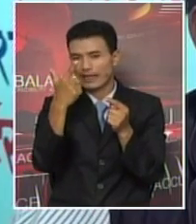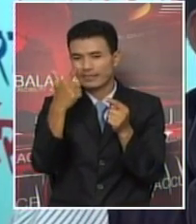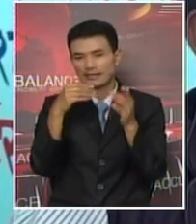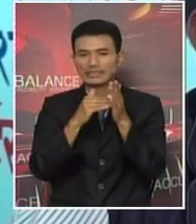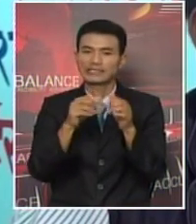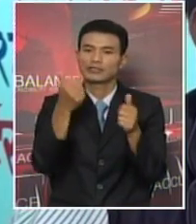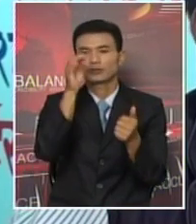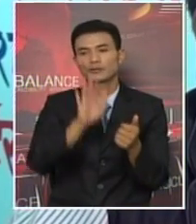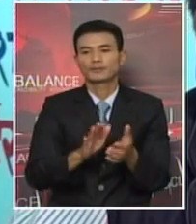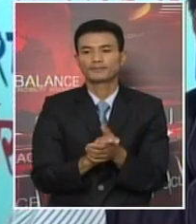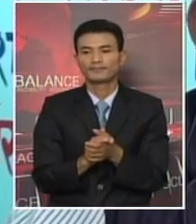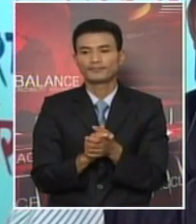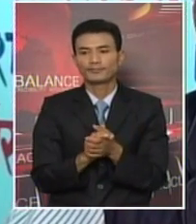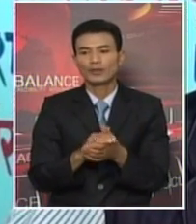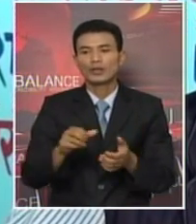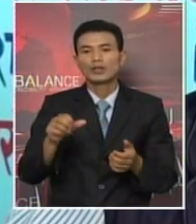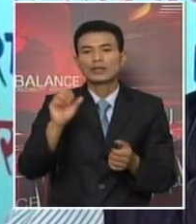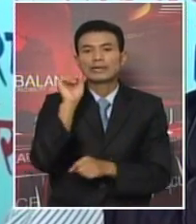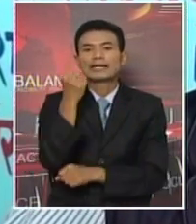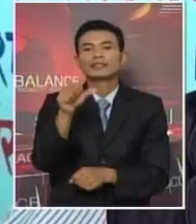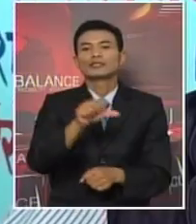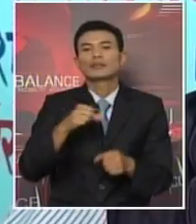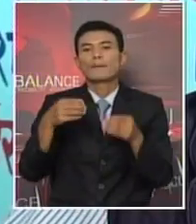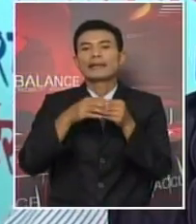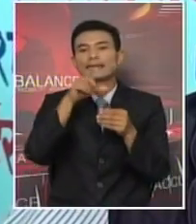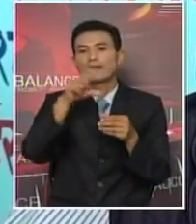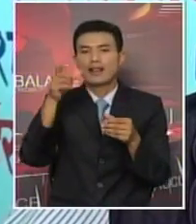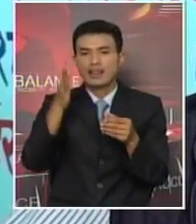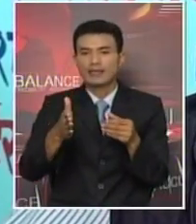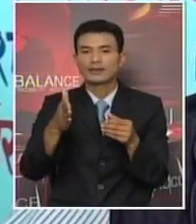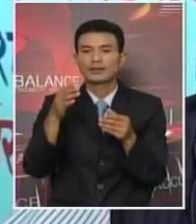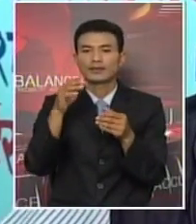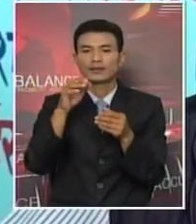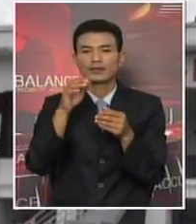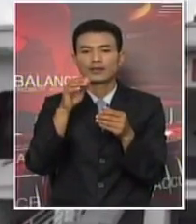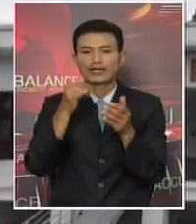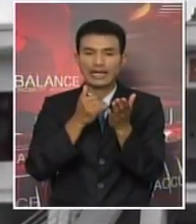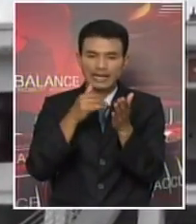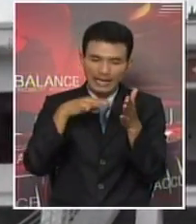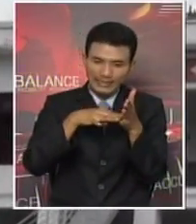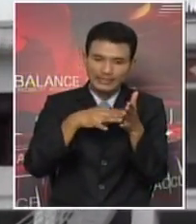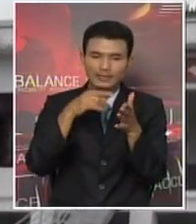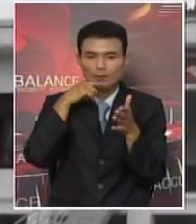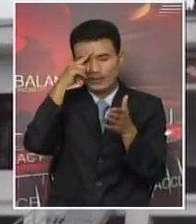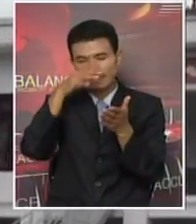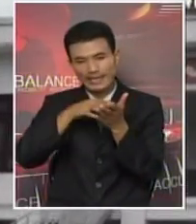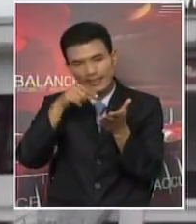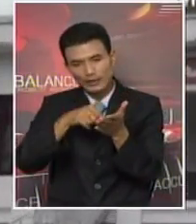जित्छौँ। त्यस्तै राष्ट्रिय जनता पार्टी नेपालले पनि सङ्घीय समाजवादी फोरम, काङ्ग्रेस, माओवादी